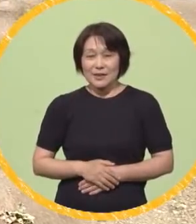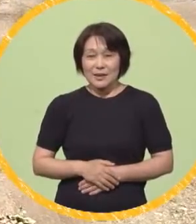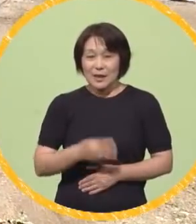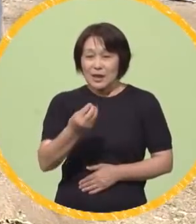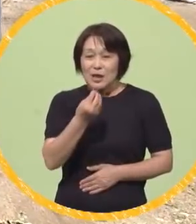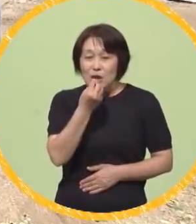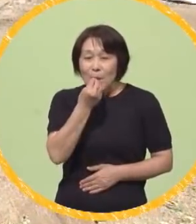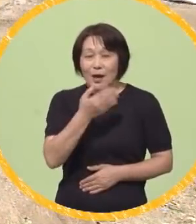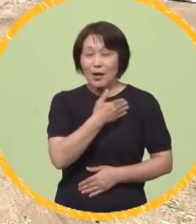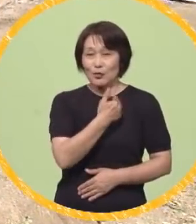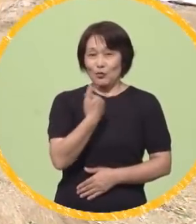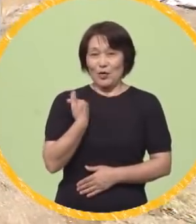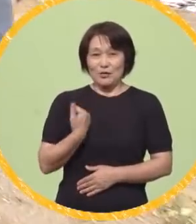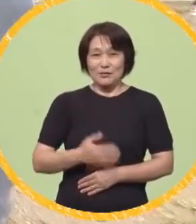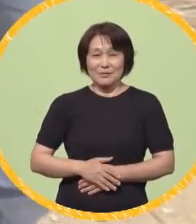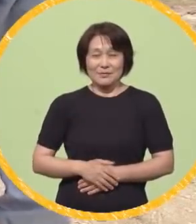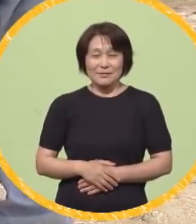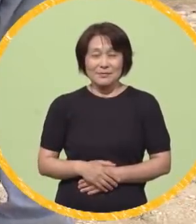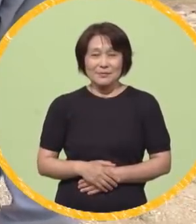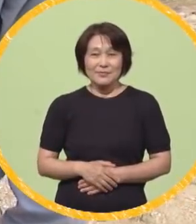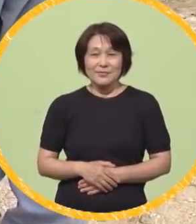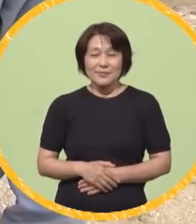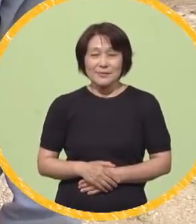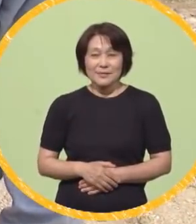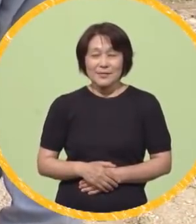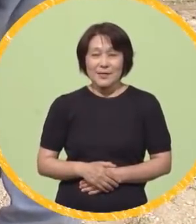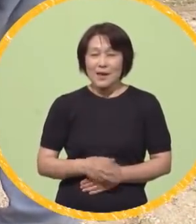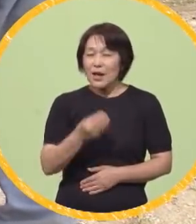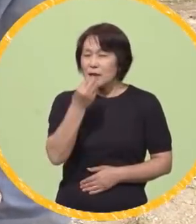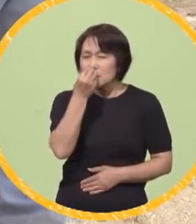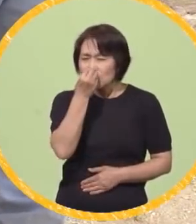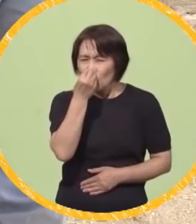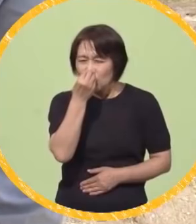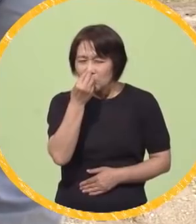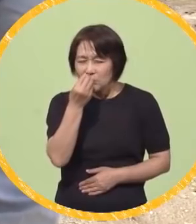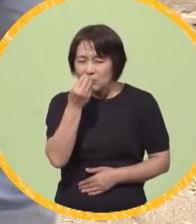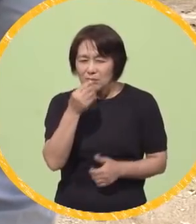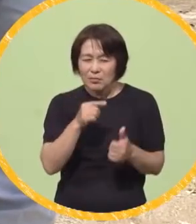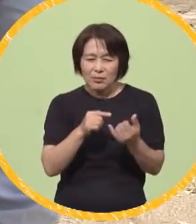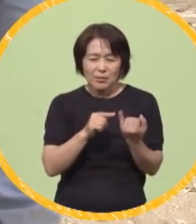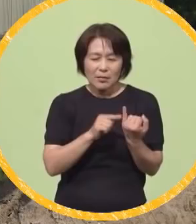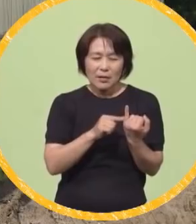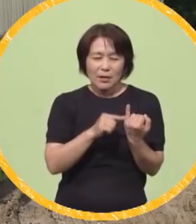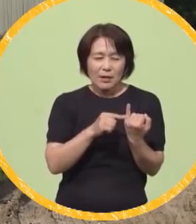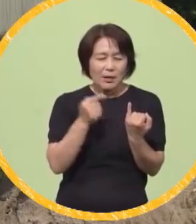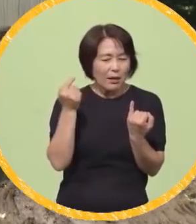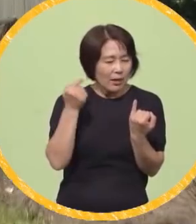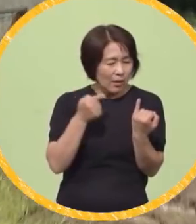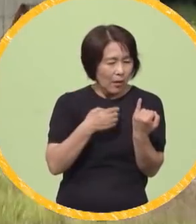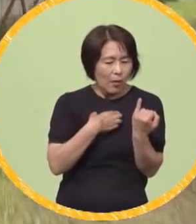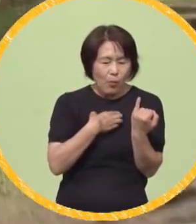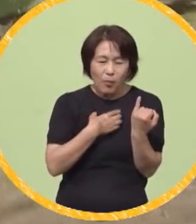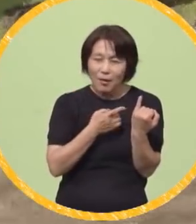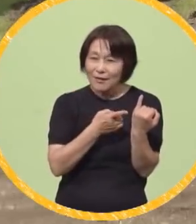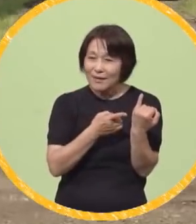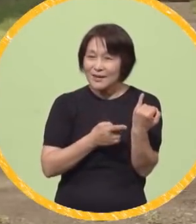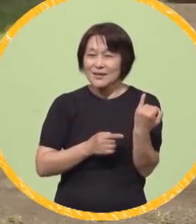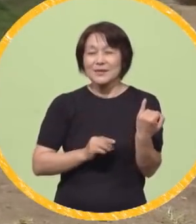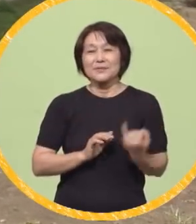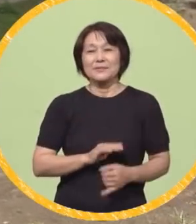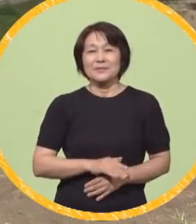ちごが食べられるんですか？ そうなんですよ。 いちごと聞いて少し不安そうな表情のくまいちゃ